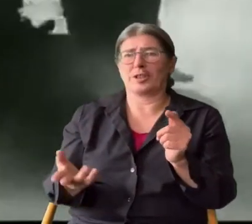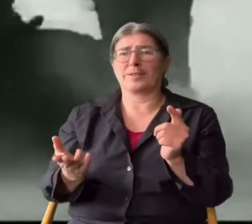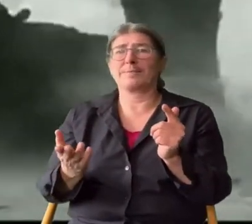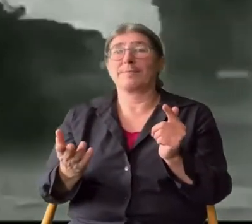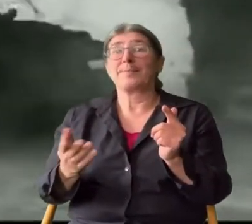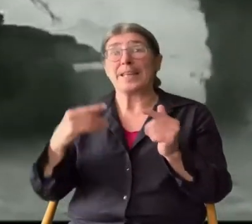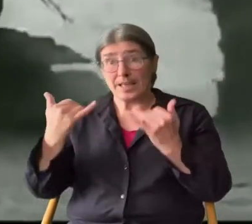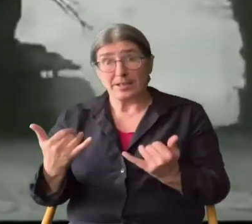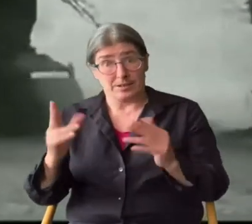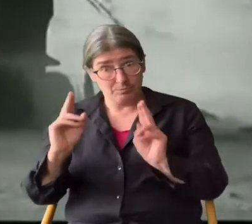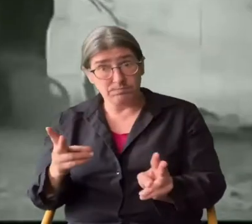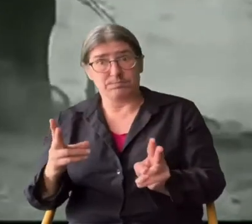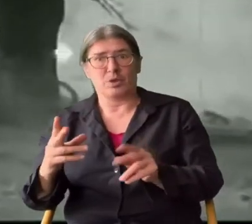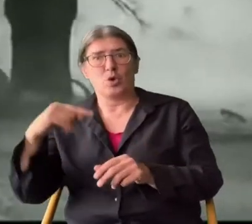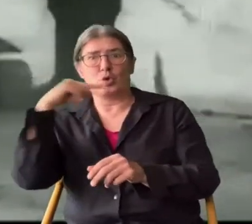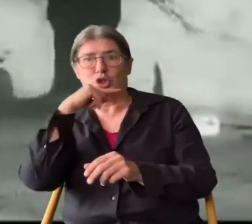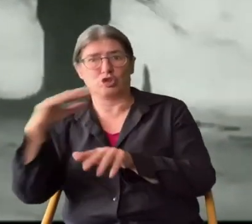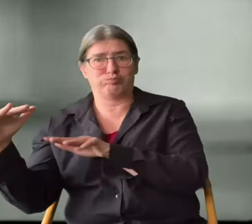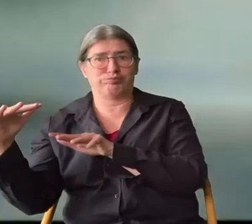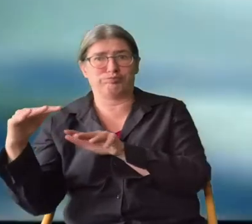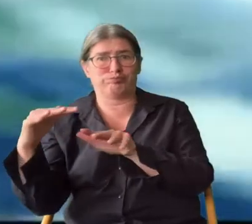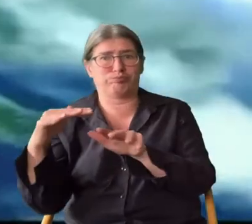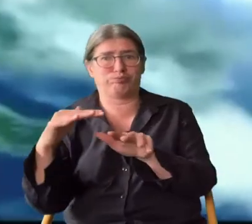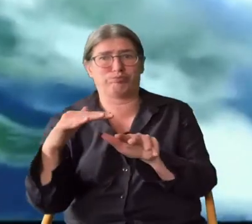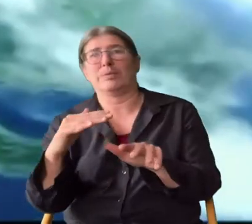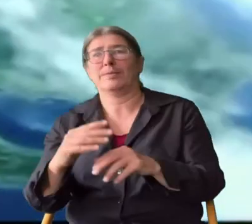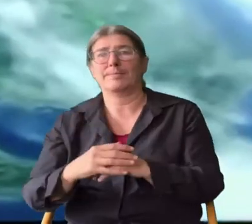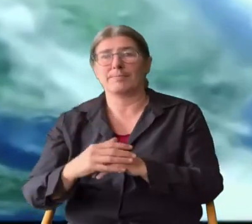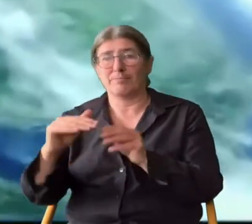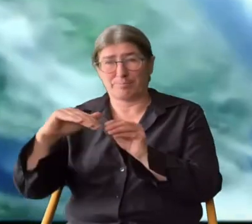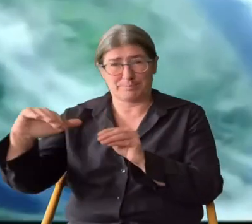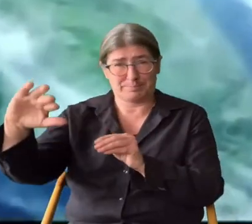Jetzt stoßen sowjetische Truppen auf breiter Front vor.